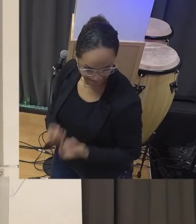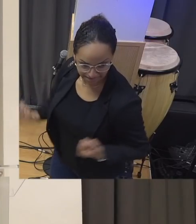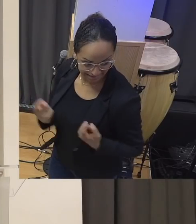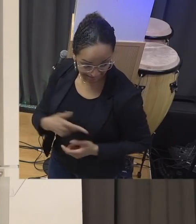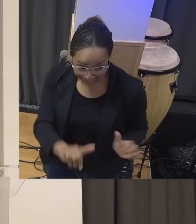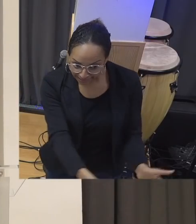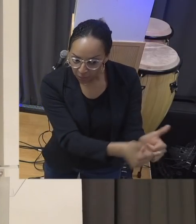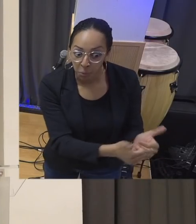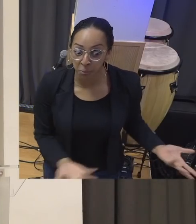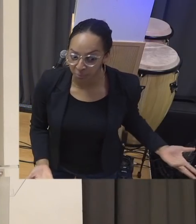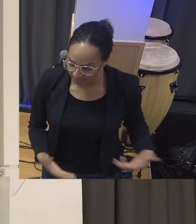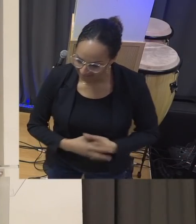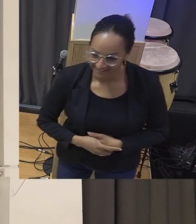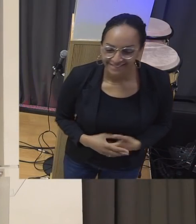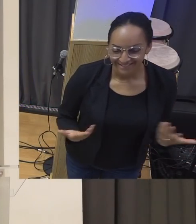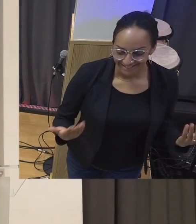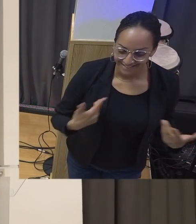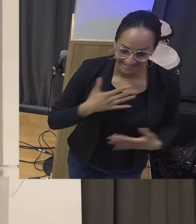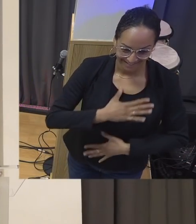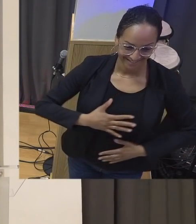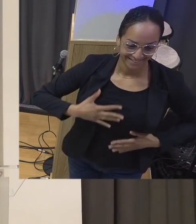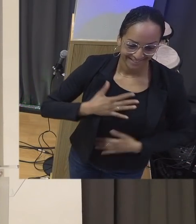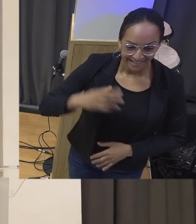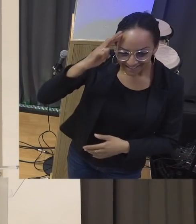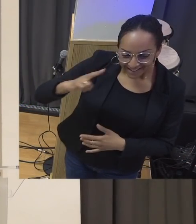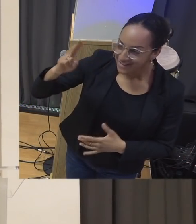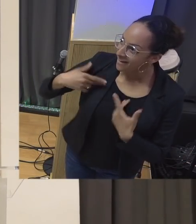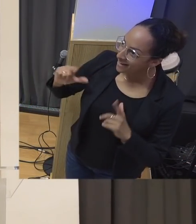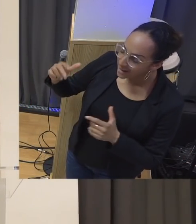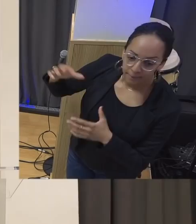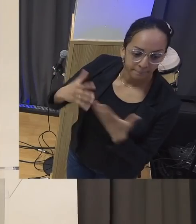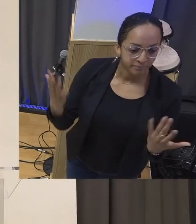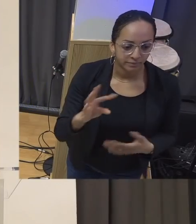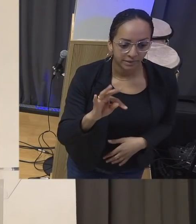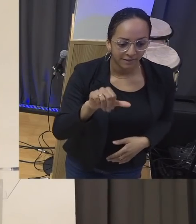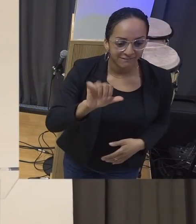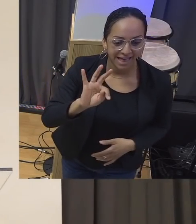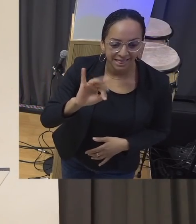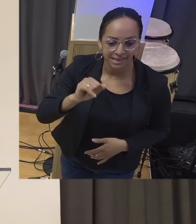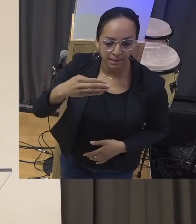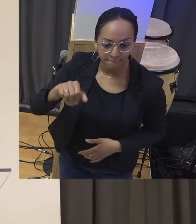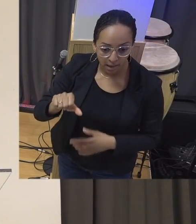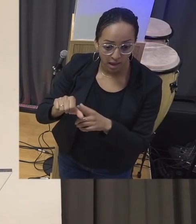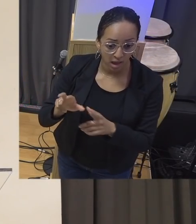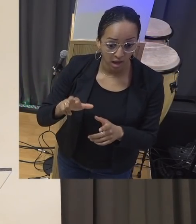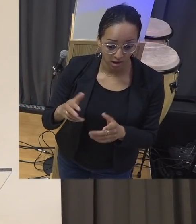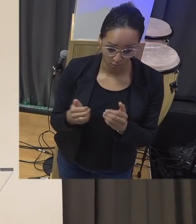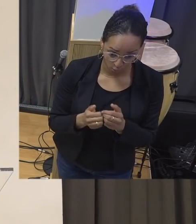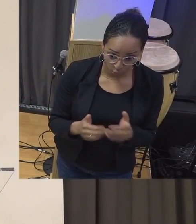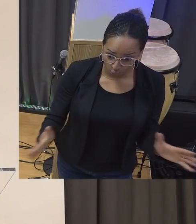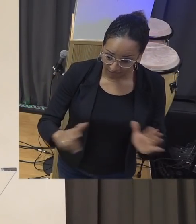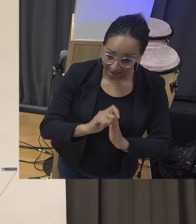Mais en tout cas, on est vraiment heureux de servir le Seigneur. Peut-être vous donner des nouvelles. Donc, Fatima vient d'ouvrir un